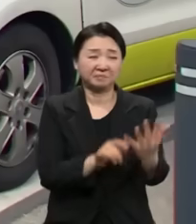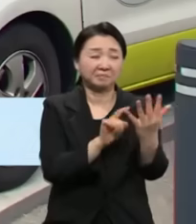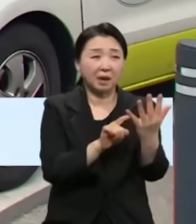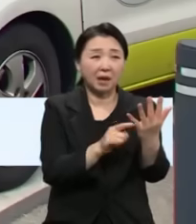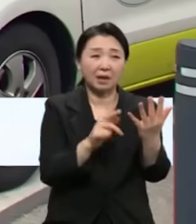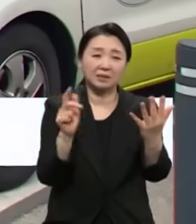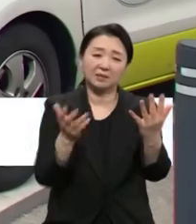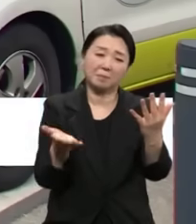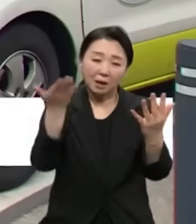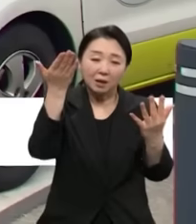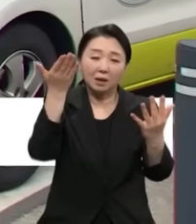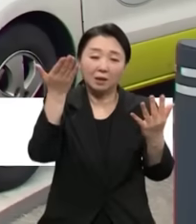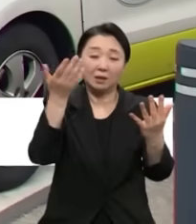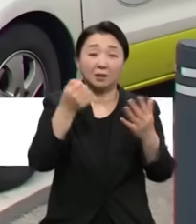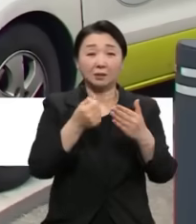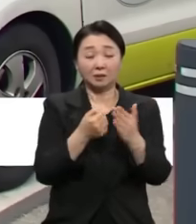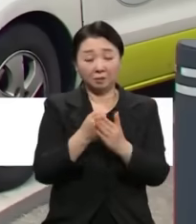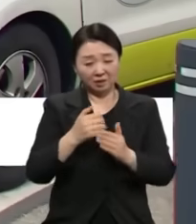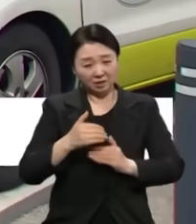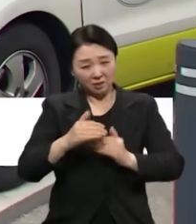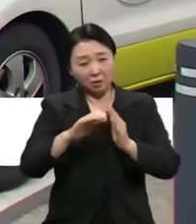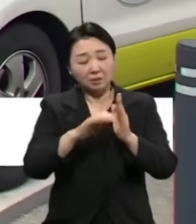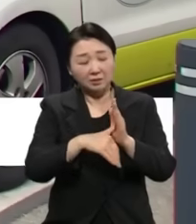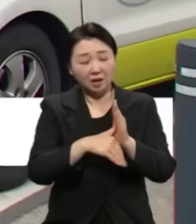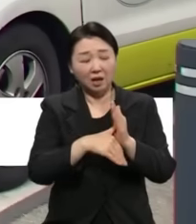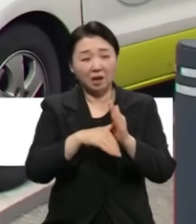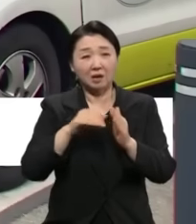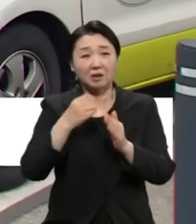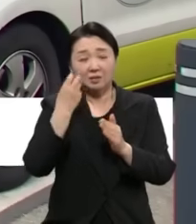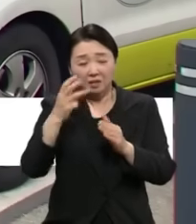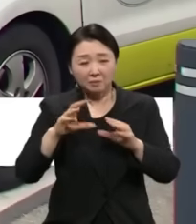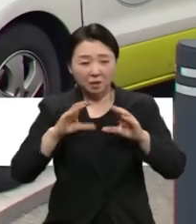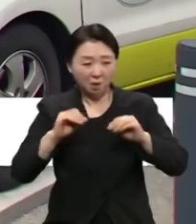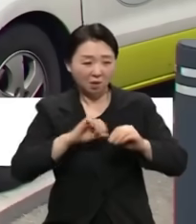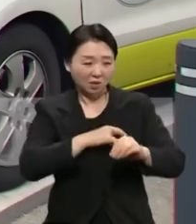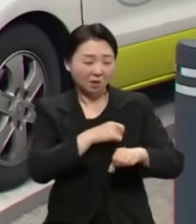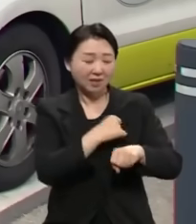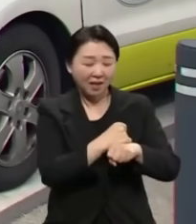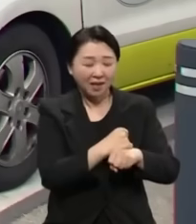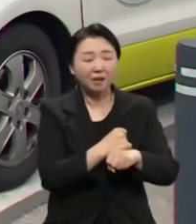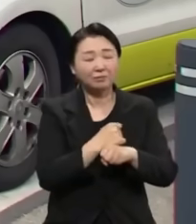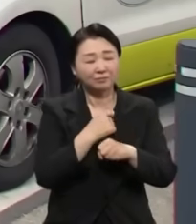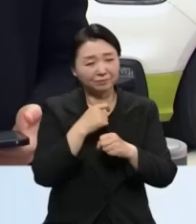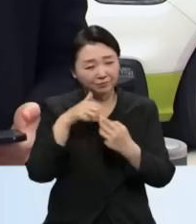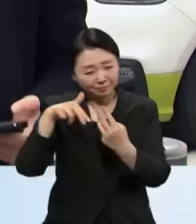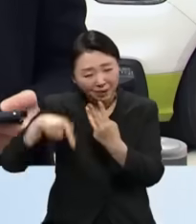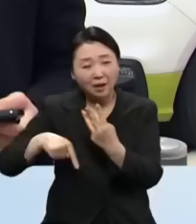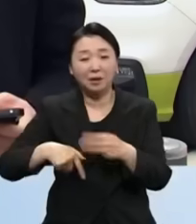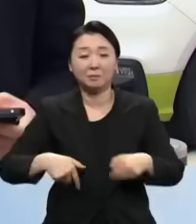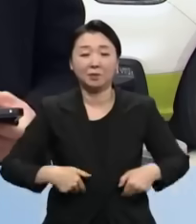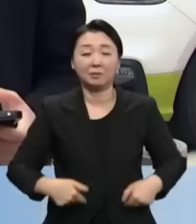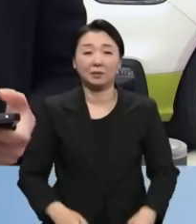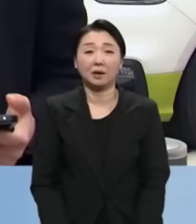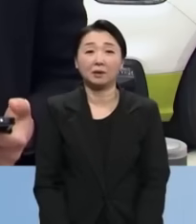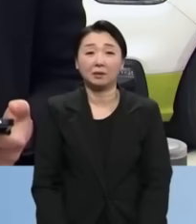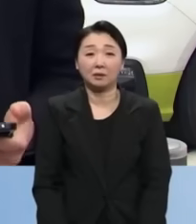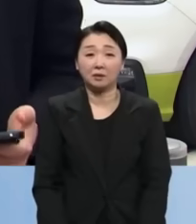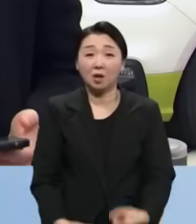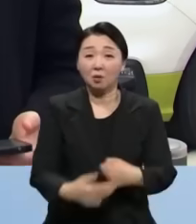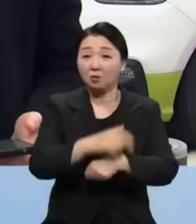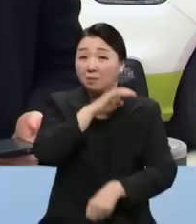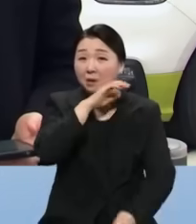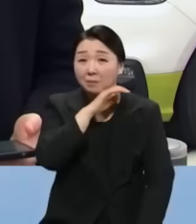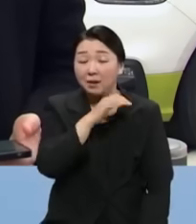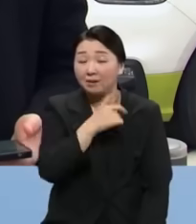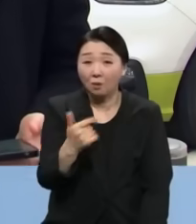명에 이르는 만큼 이 절차가 이뤄질까지는 몇 주가 소요될 것으로 보입니다. 네, 의료계의 반발도